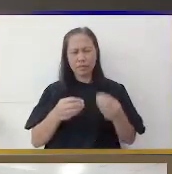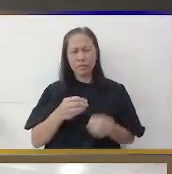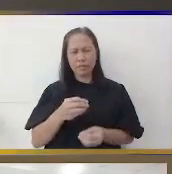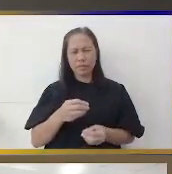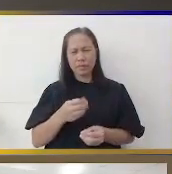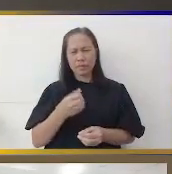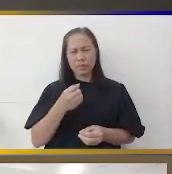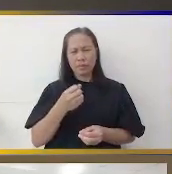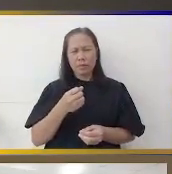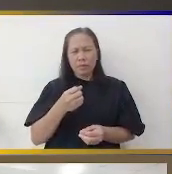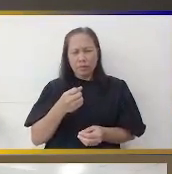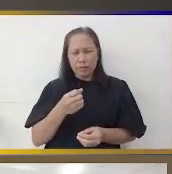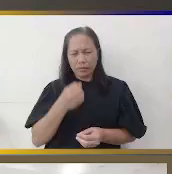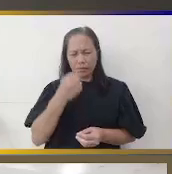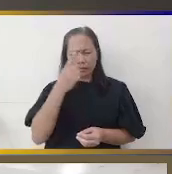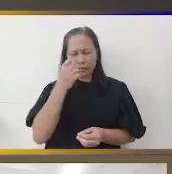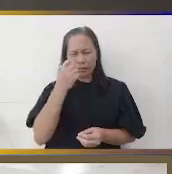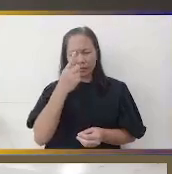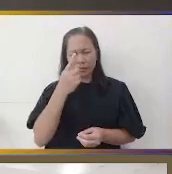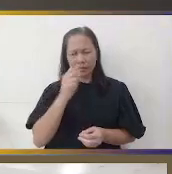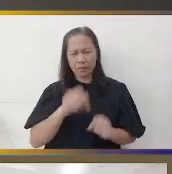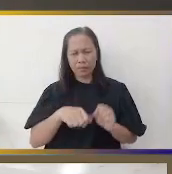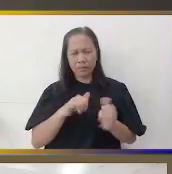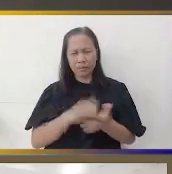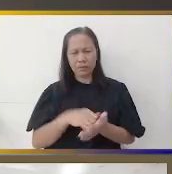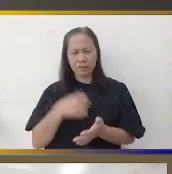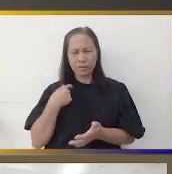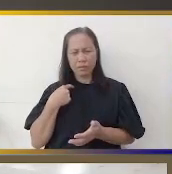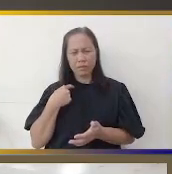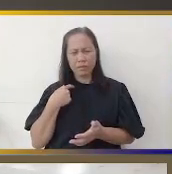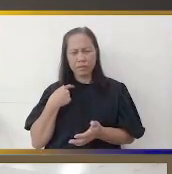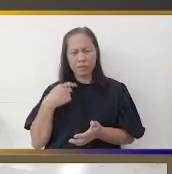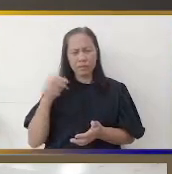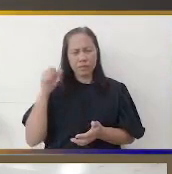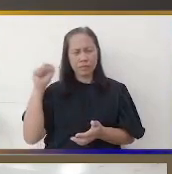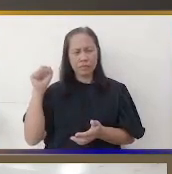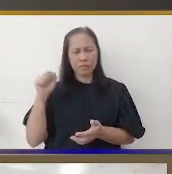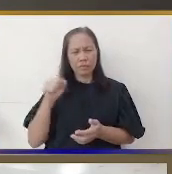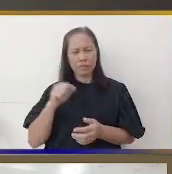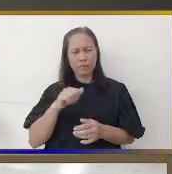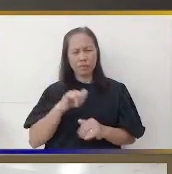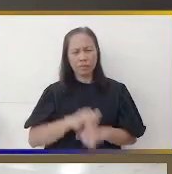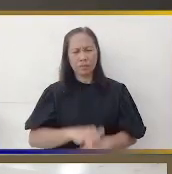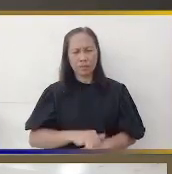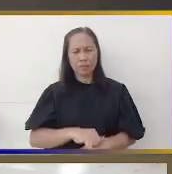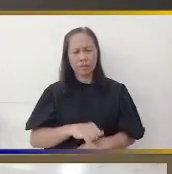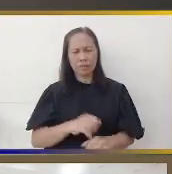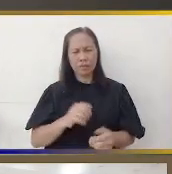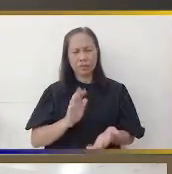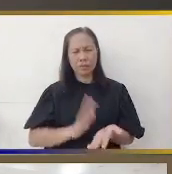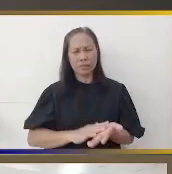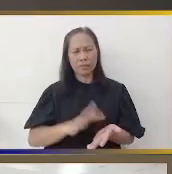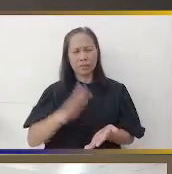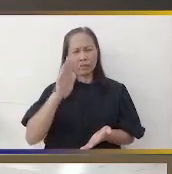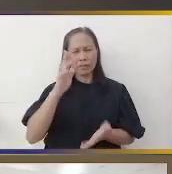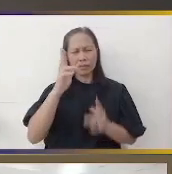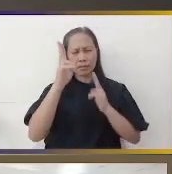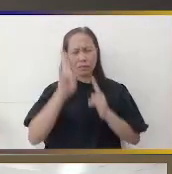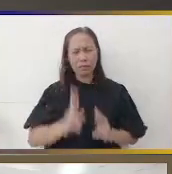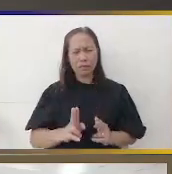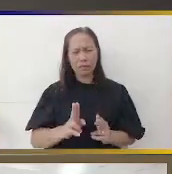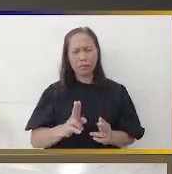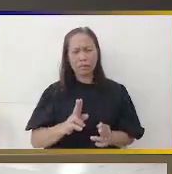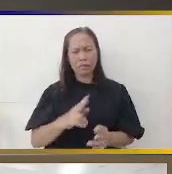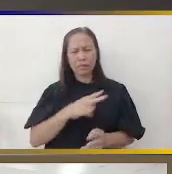Panginoon sa pagkakaroon po namin ng maayos na sound system Panginoon once again all the glory hon and pra to